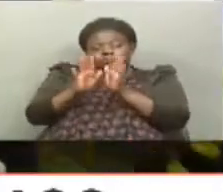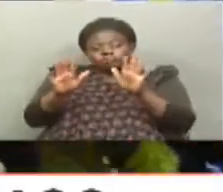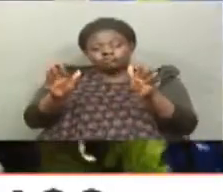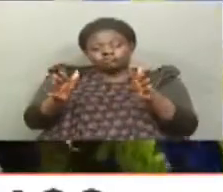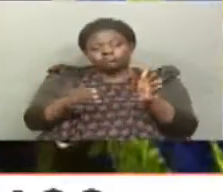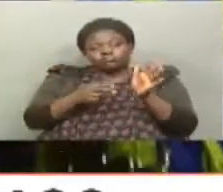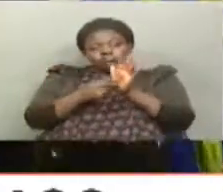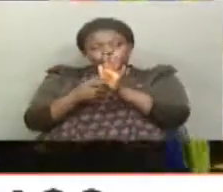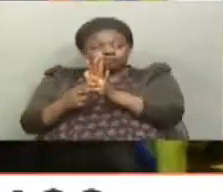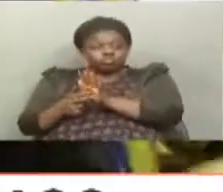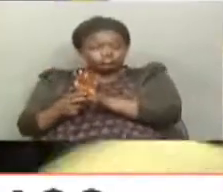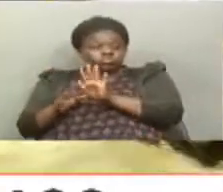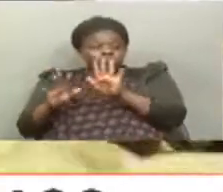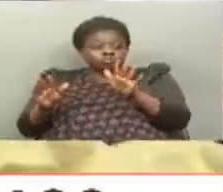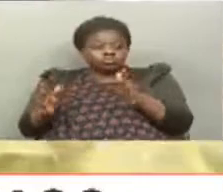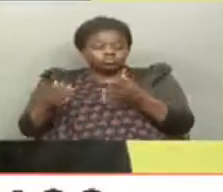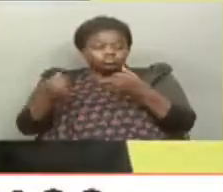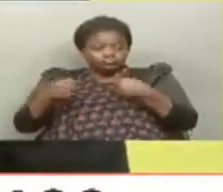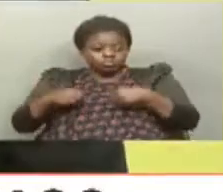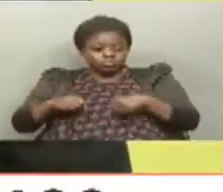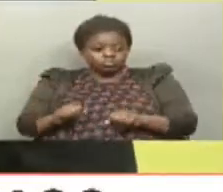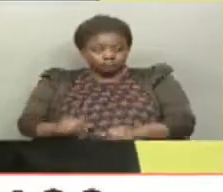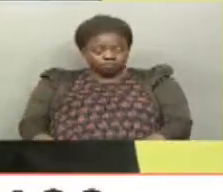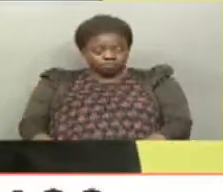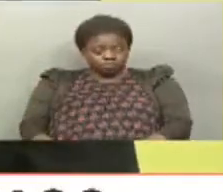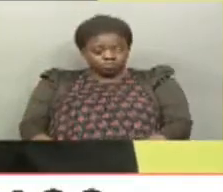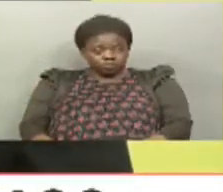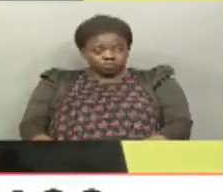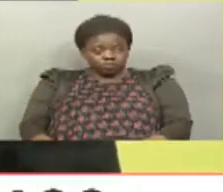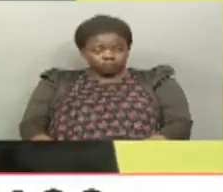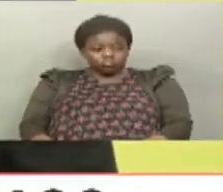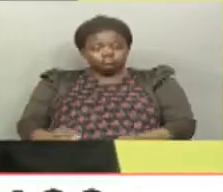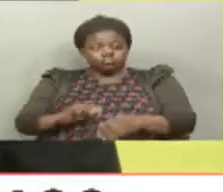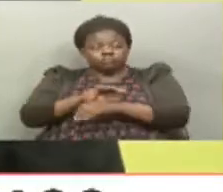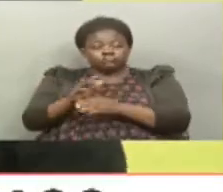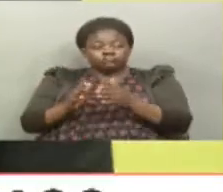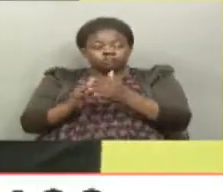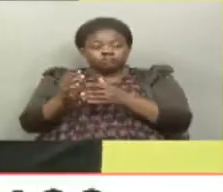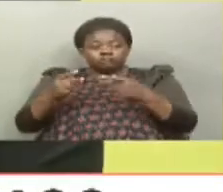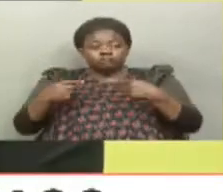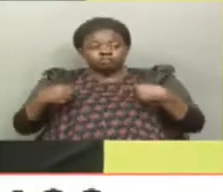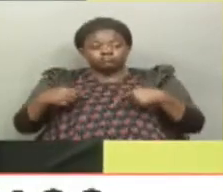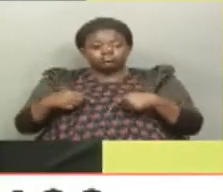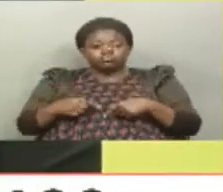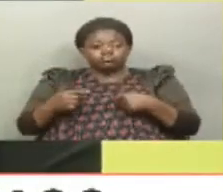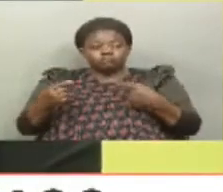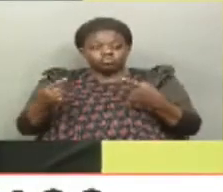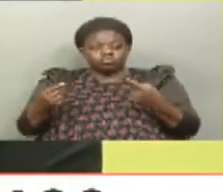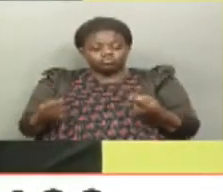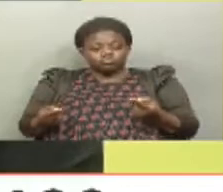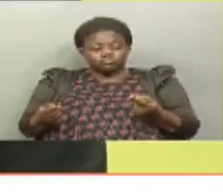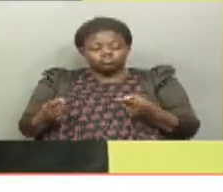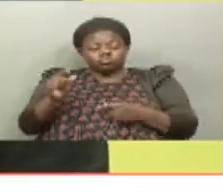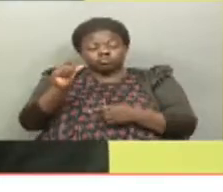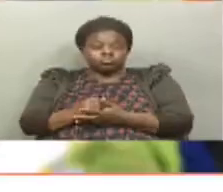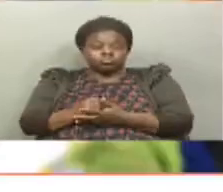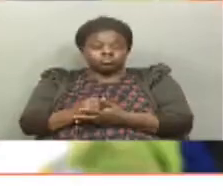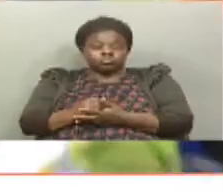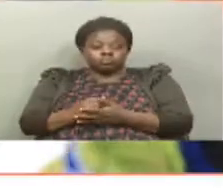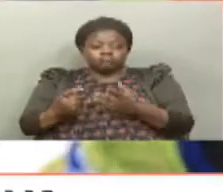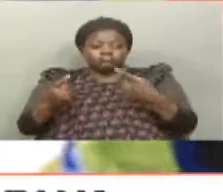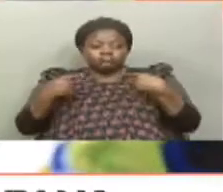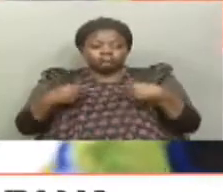guno gye gugenda okutambuzibwamu to make sure that we promote the small enterprises